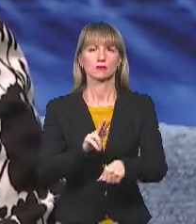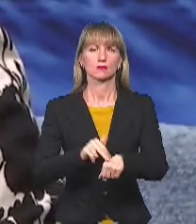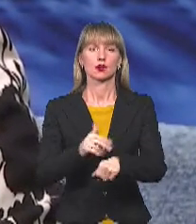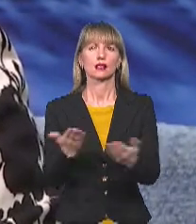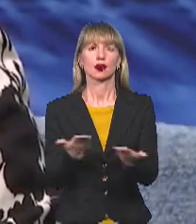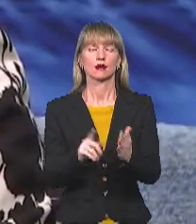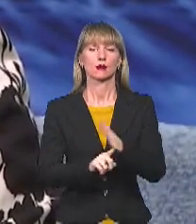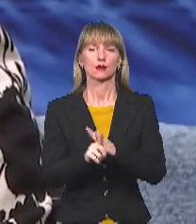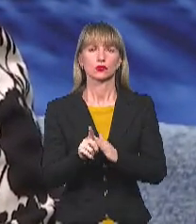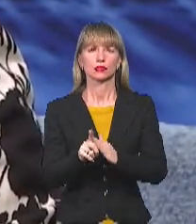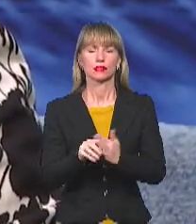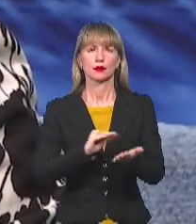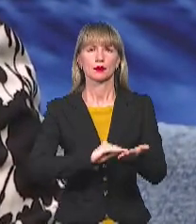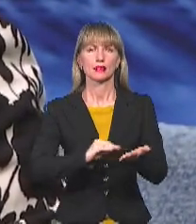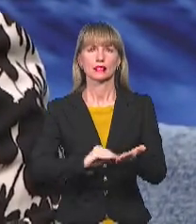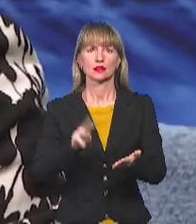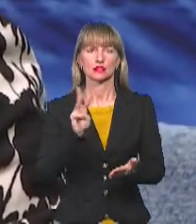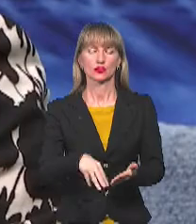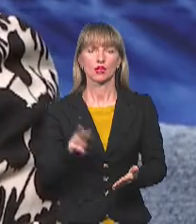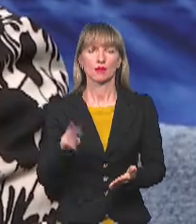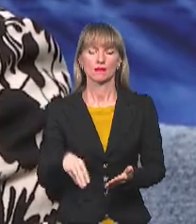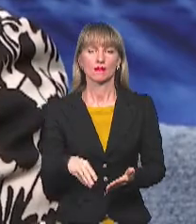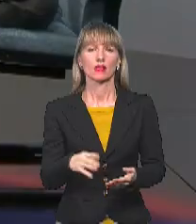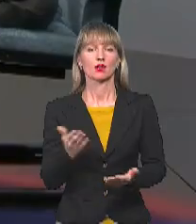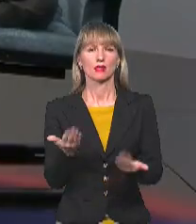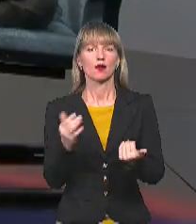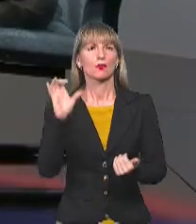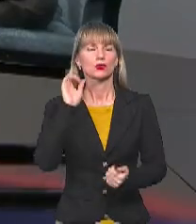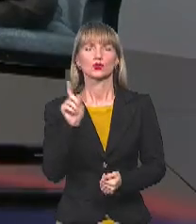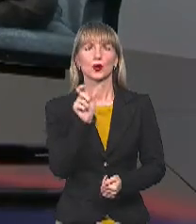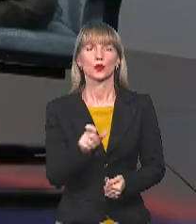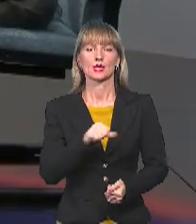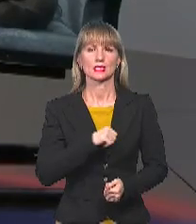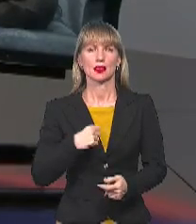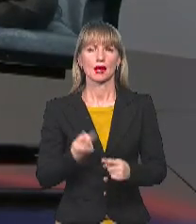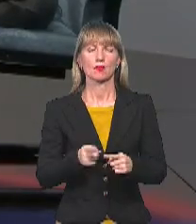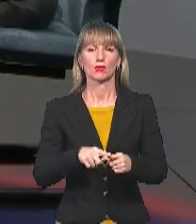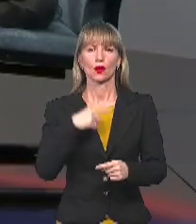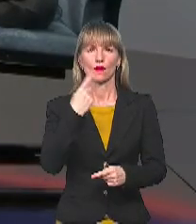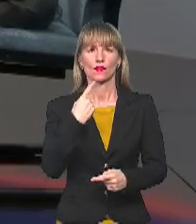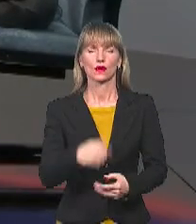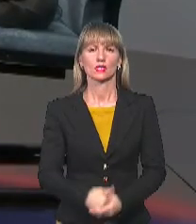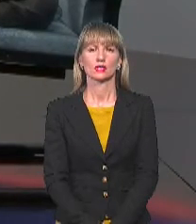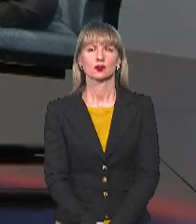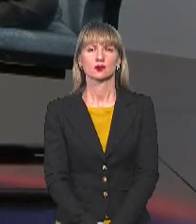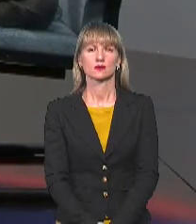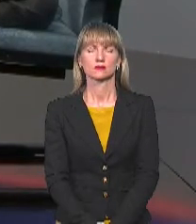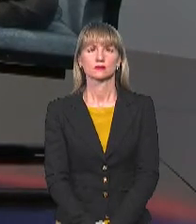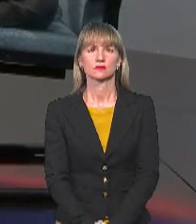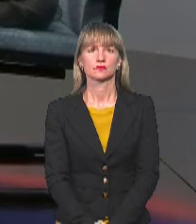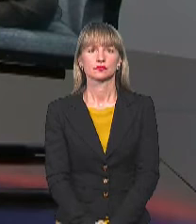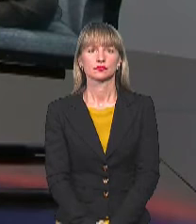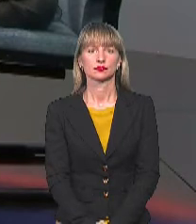які почали виписувати штрафні санкції. Давайте послухаємо, що люди самі про це говорять.